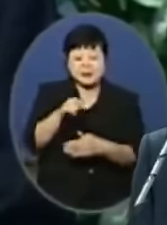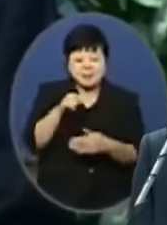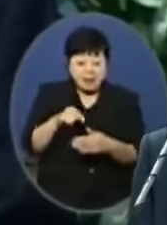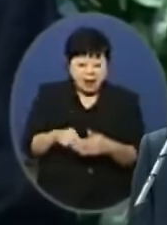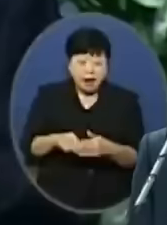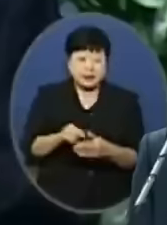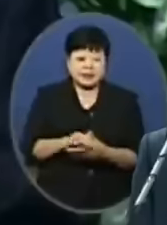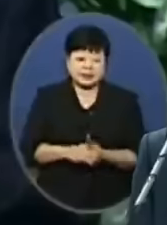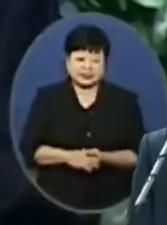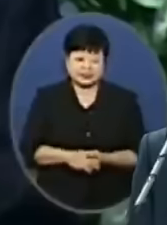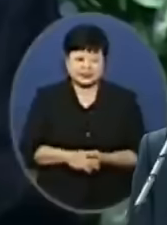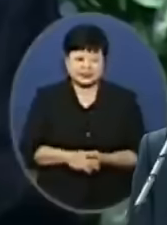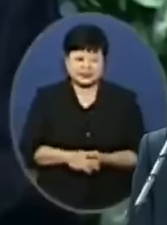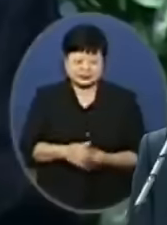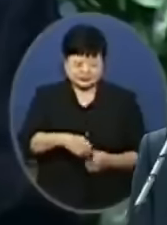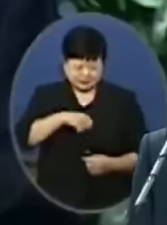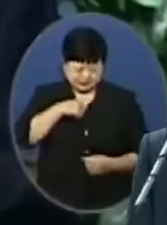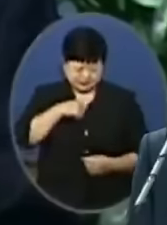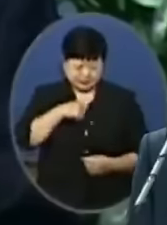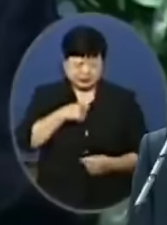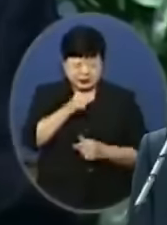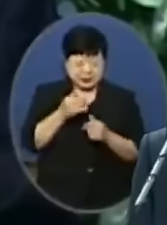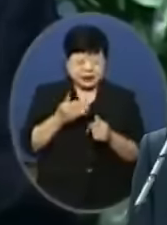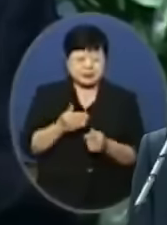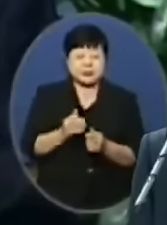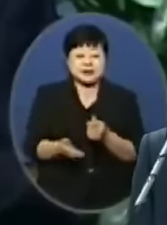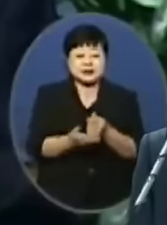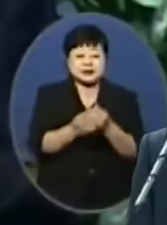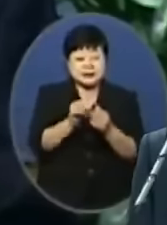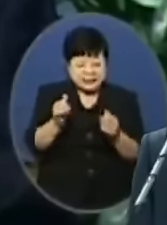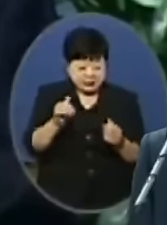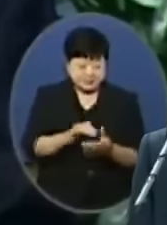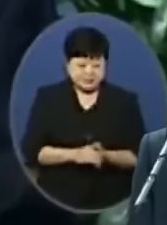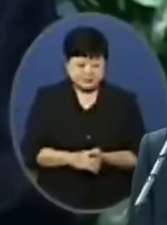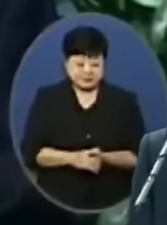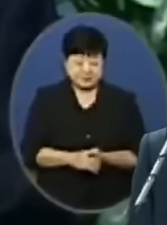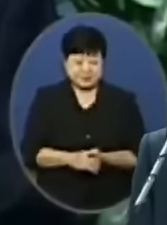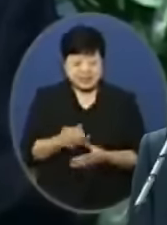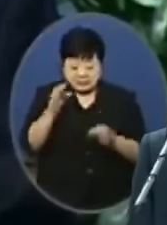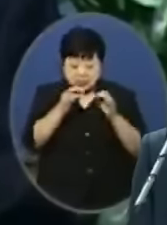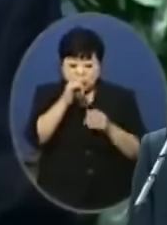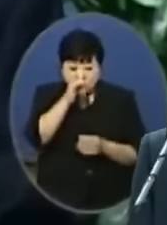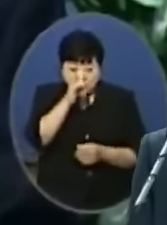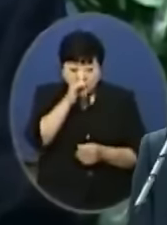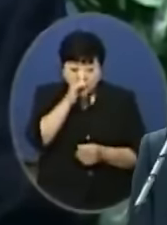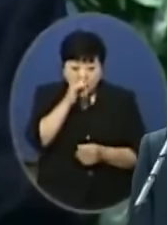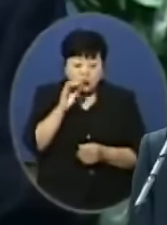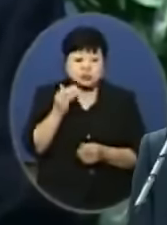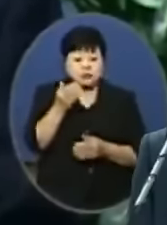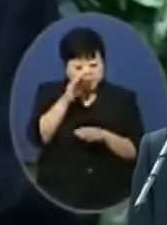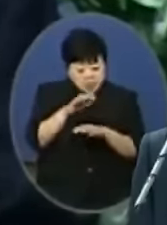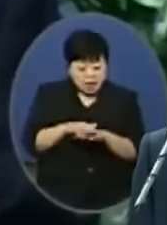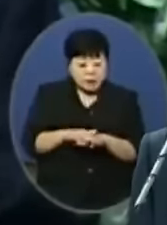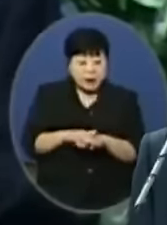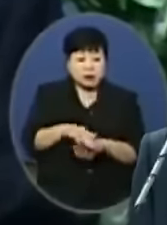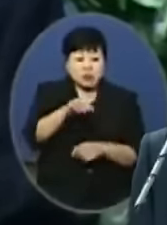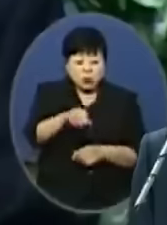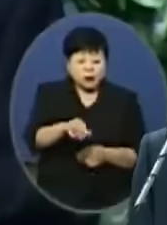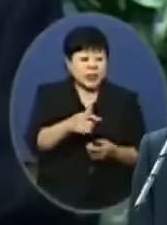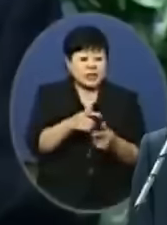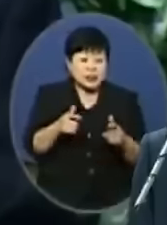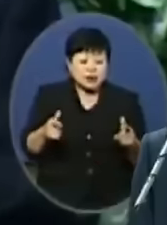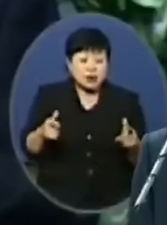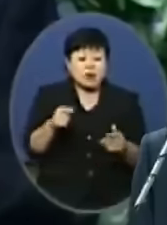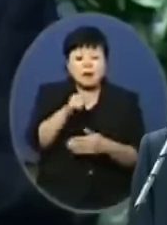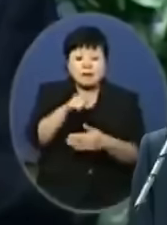심령이 진심을 다해서 하나님을 섬기는 자를 찾습니다. 요사이는 예배를 어느 장소에서 하는 것이